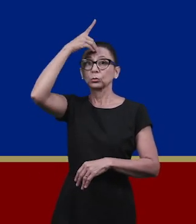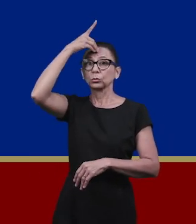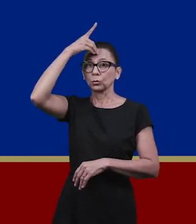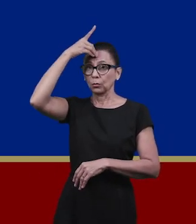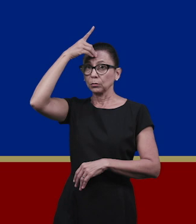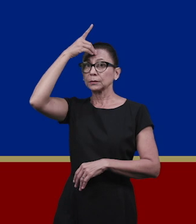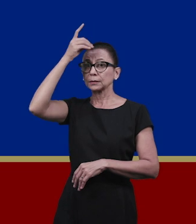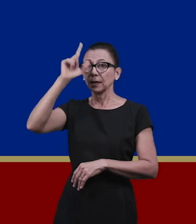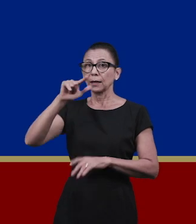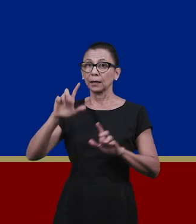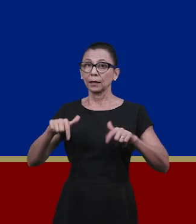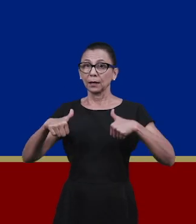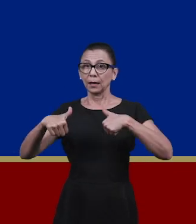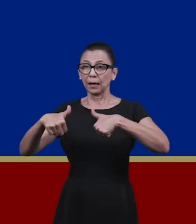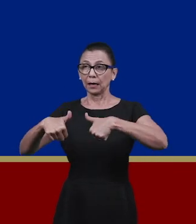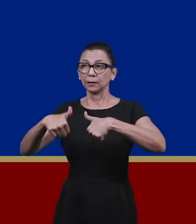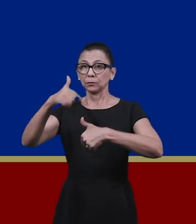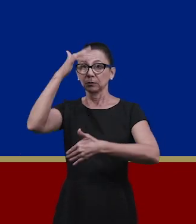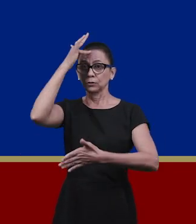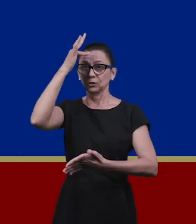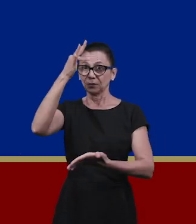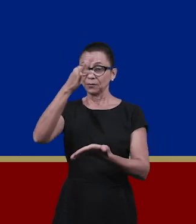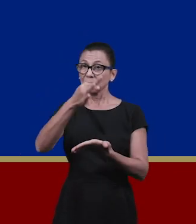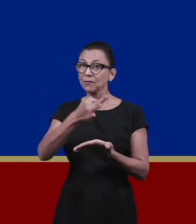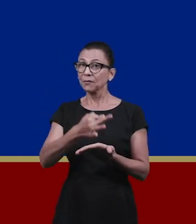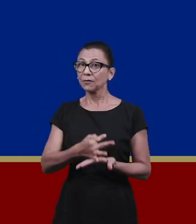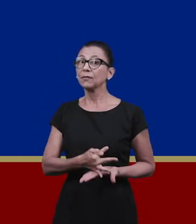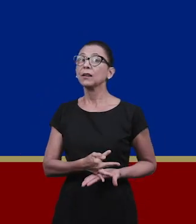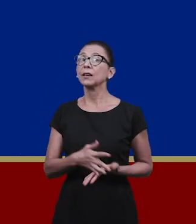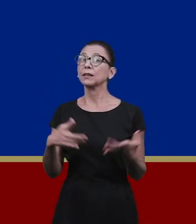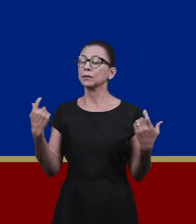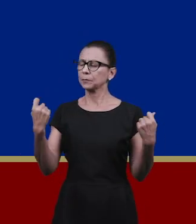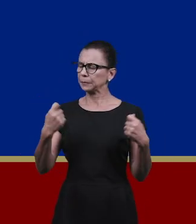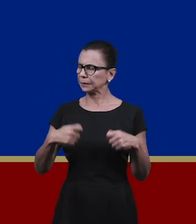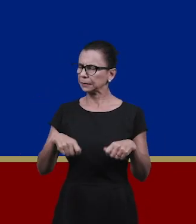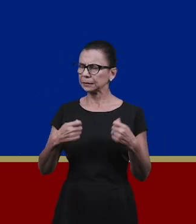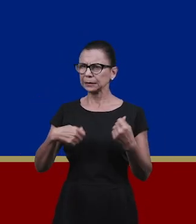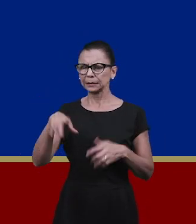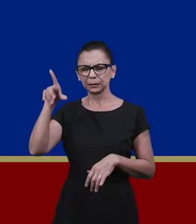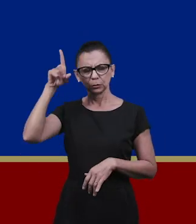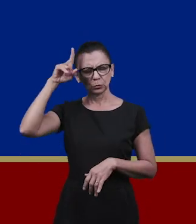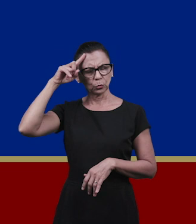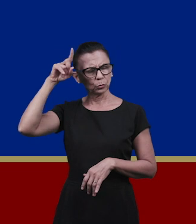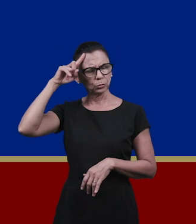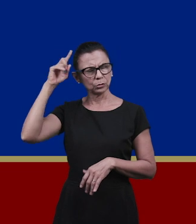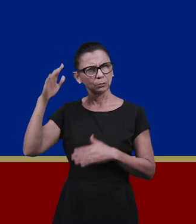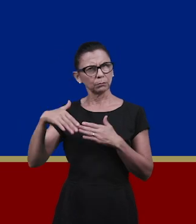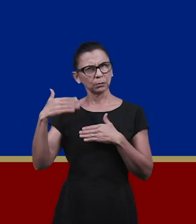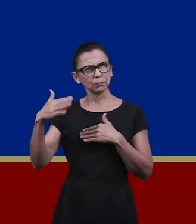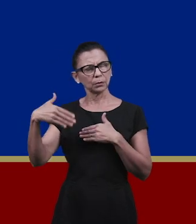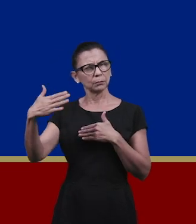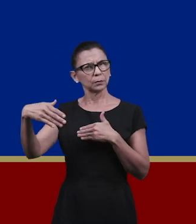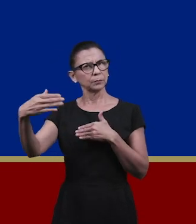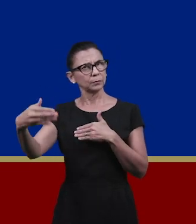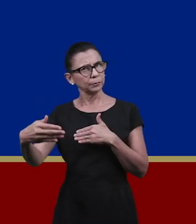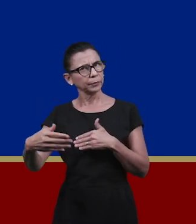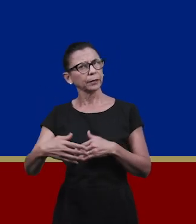de Espírito Santo, qui nous a dit: la recherche par les dons spirituels est un acte de foi. Il doit être une